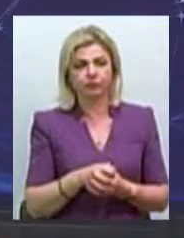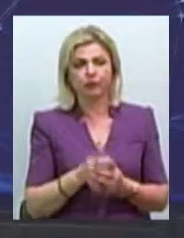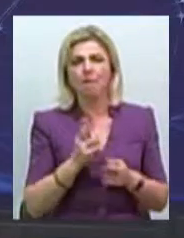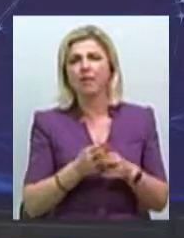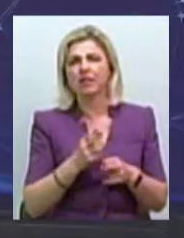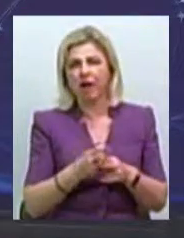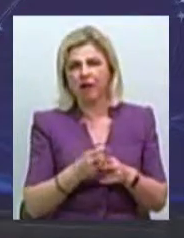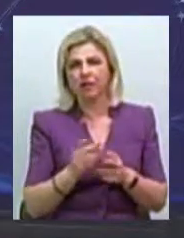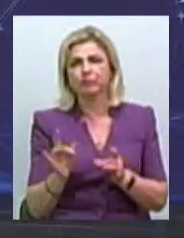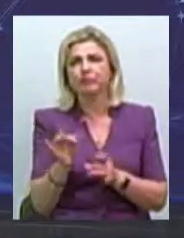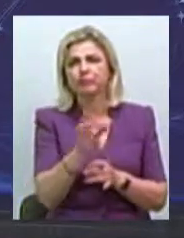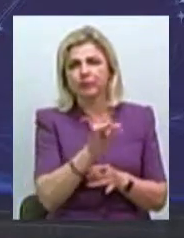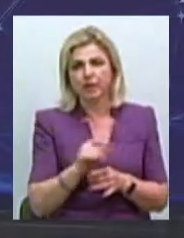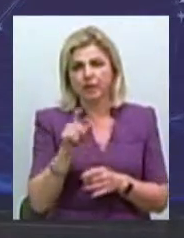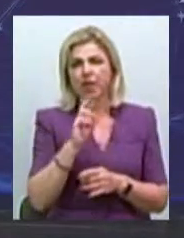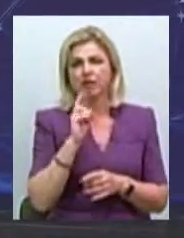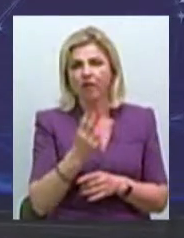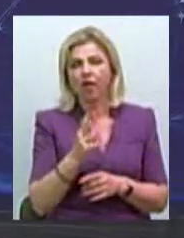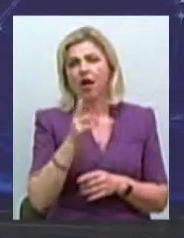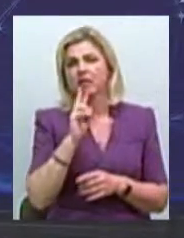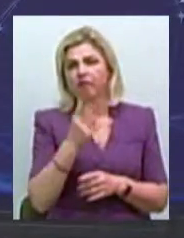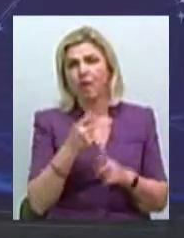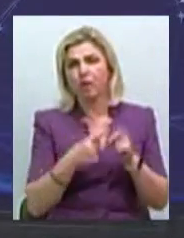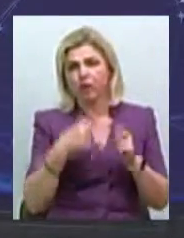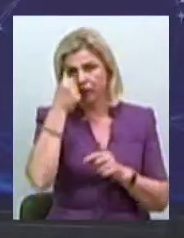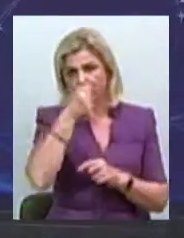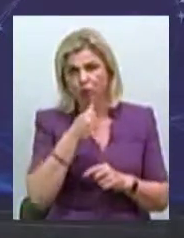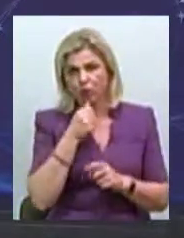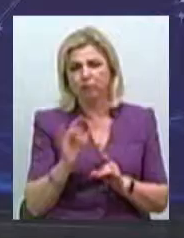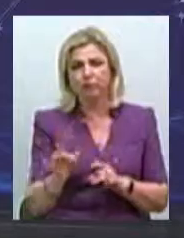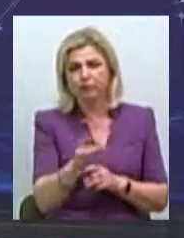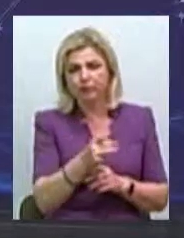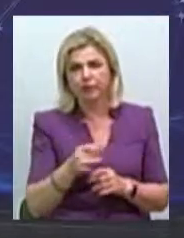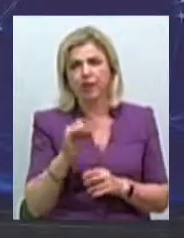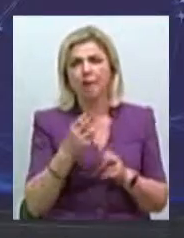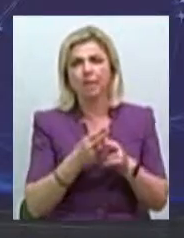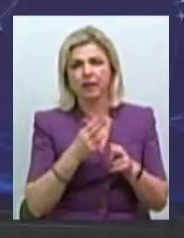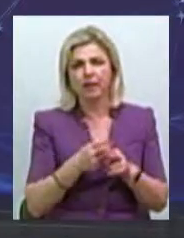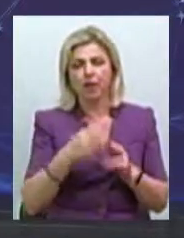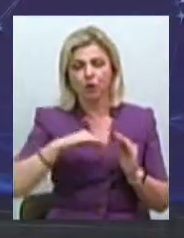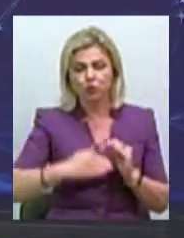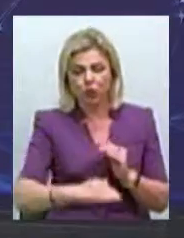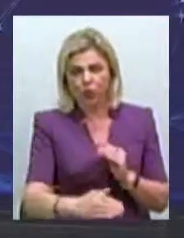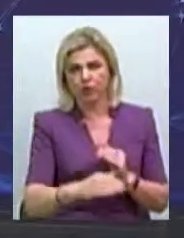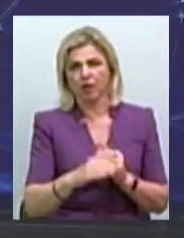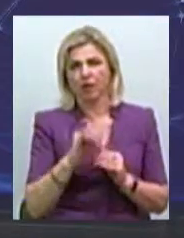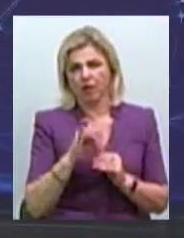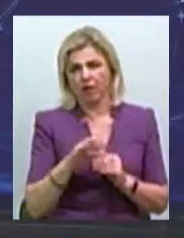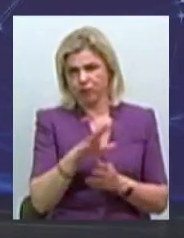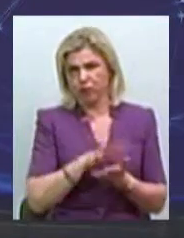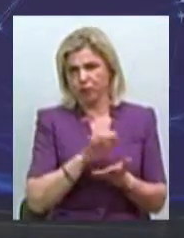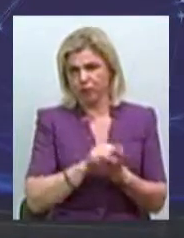за 2-2,5 роки, вона з'їдає металічні пайоли, вона з'їдає металічні сходи і таке